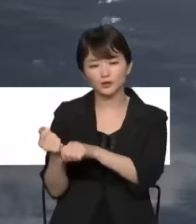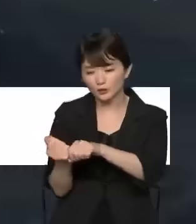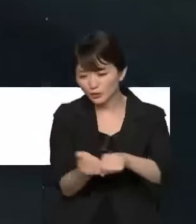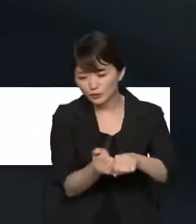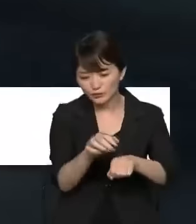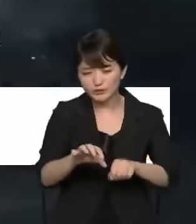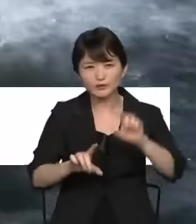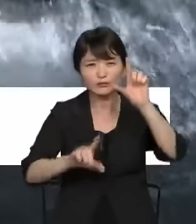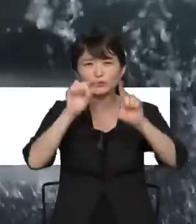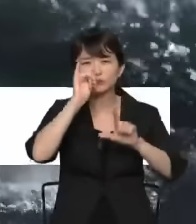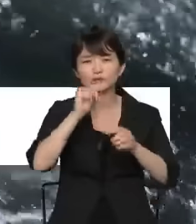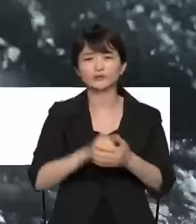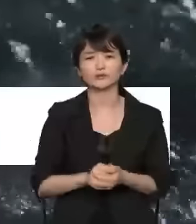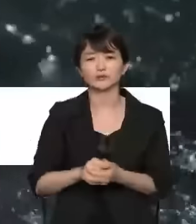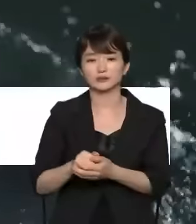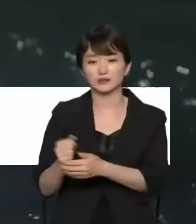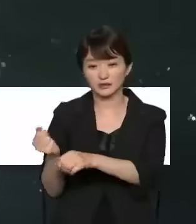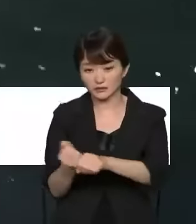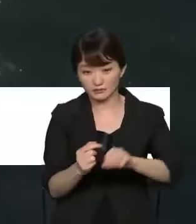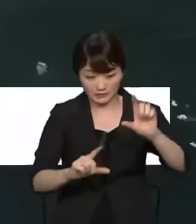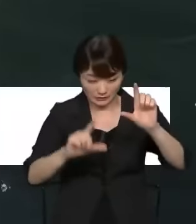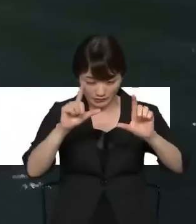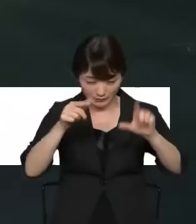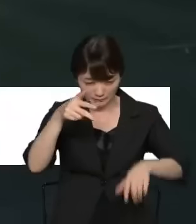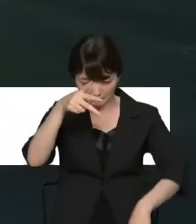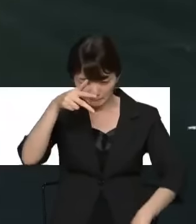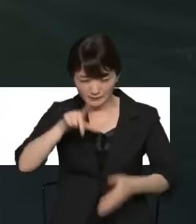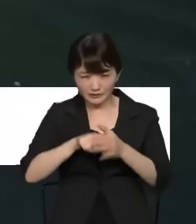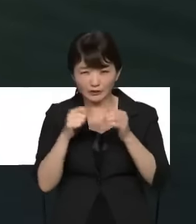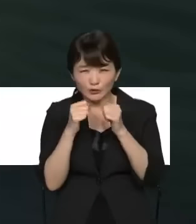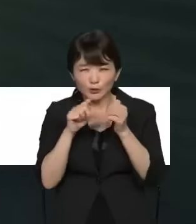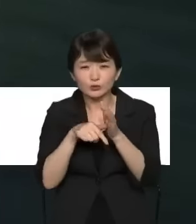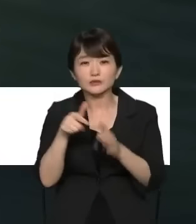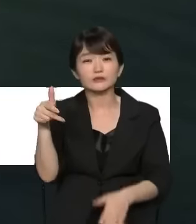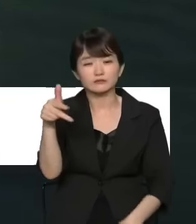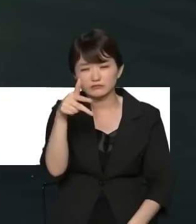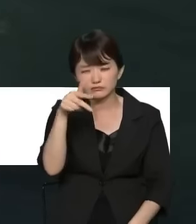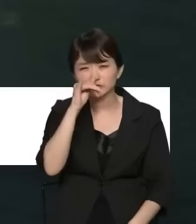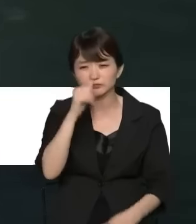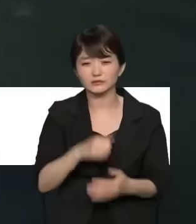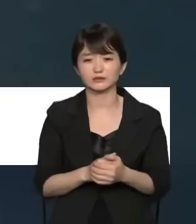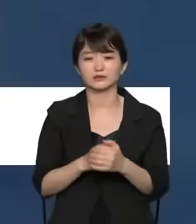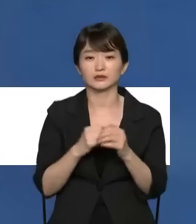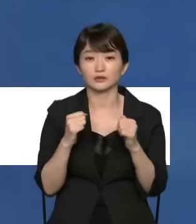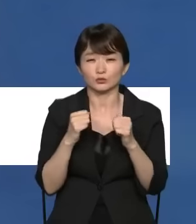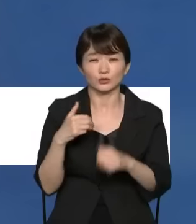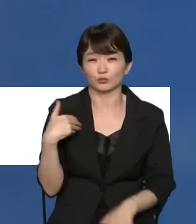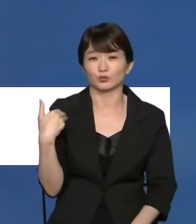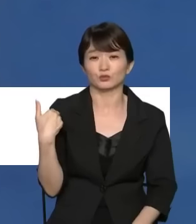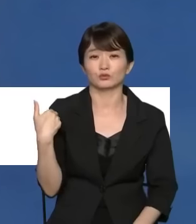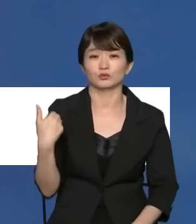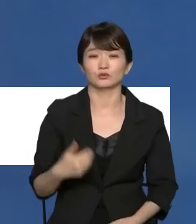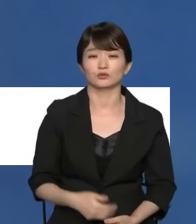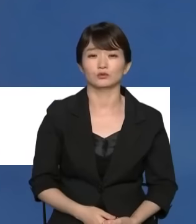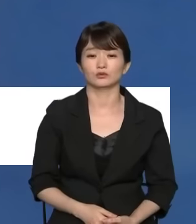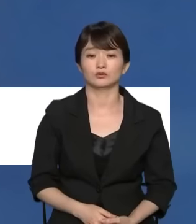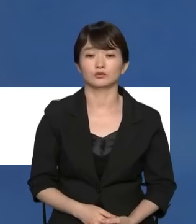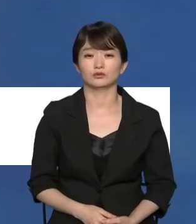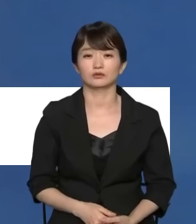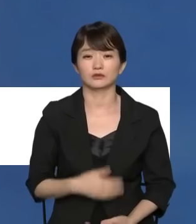그 장면 찍을 때 한겨울에 찍었었는데 그 추위도 모를 정도로